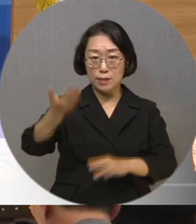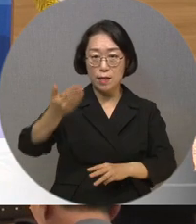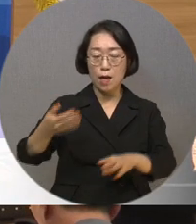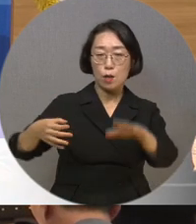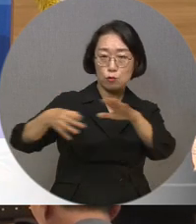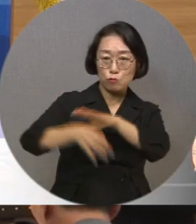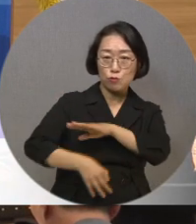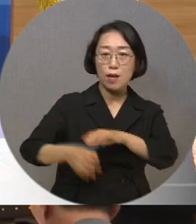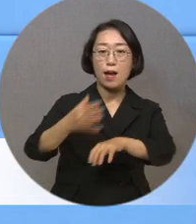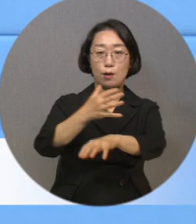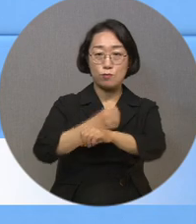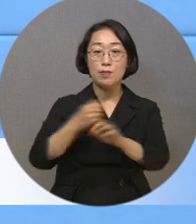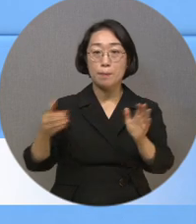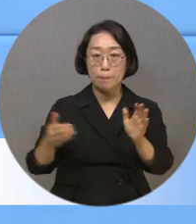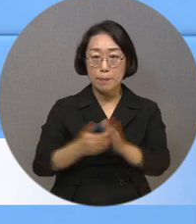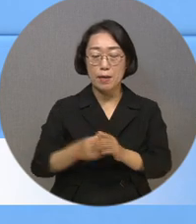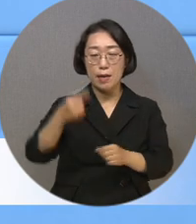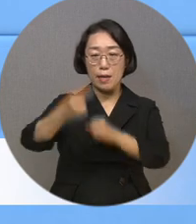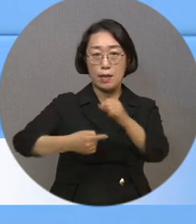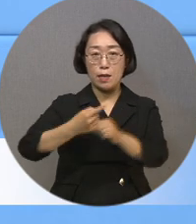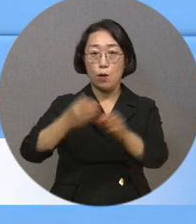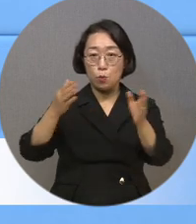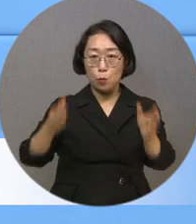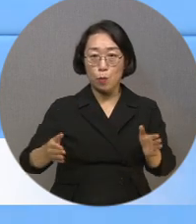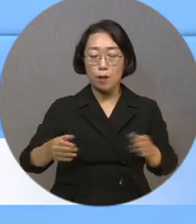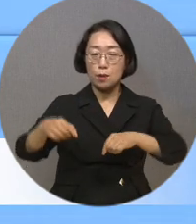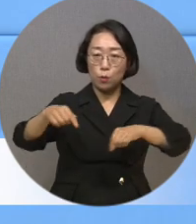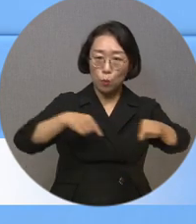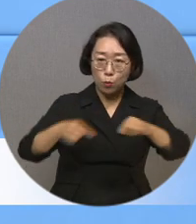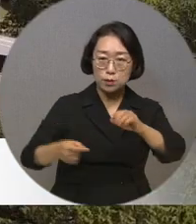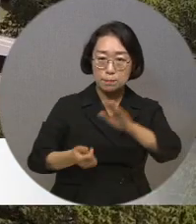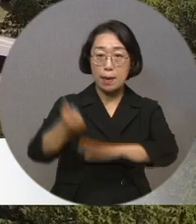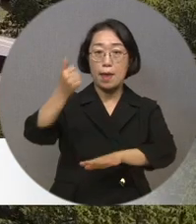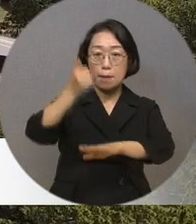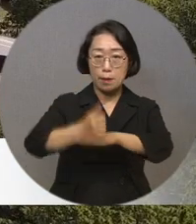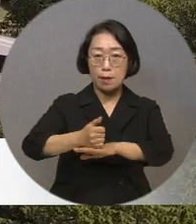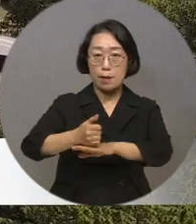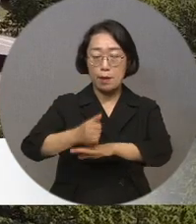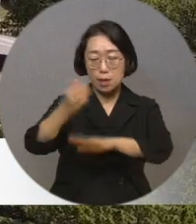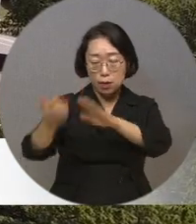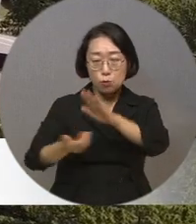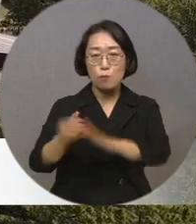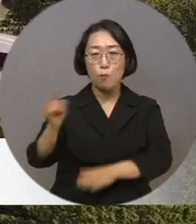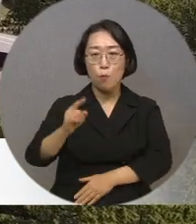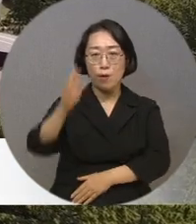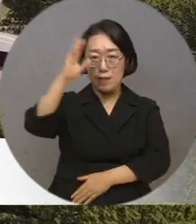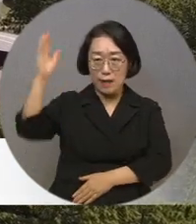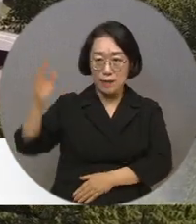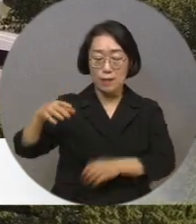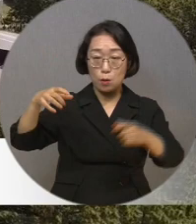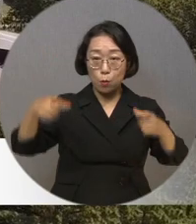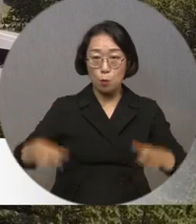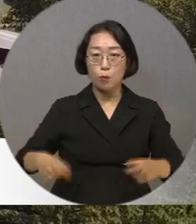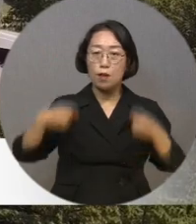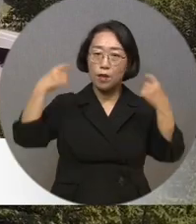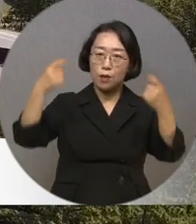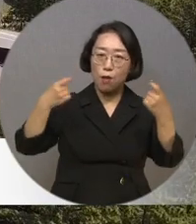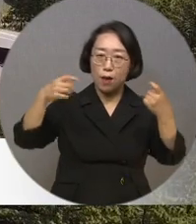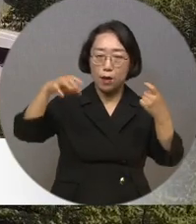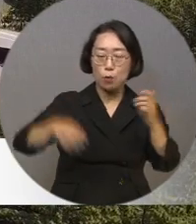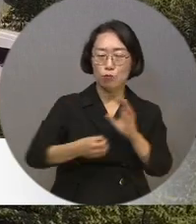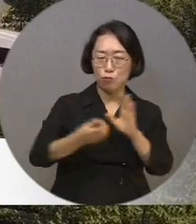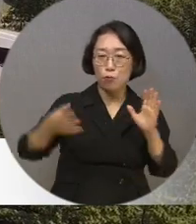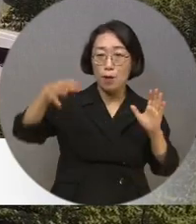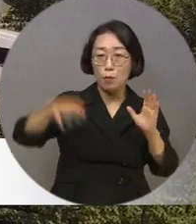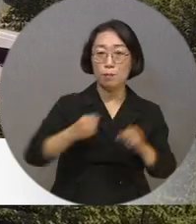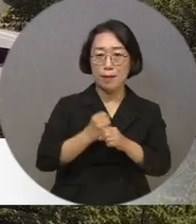유치 협약 체결 등 지난 1년간의 시정 성과를 공유했고 앞으로 여수를 글로벌 해양관광 휴양도시로 키우겠다는